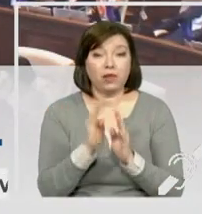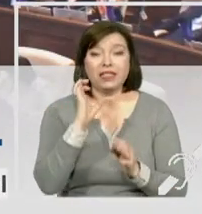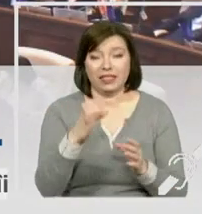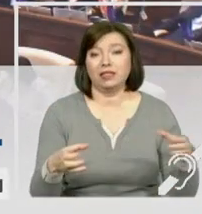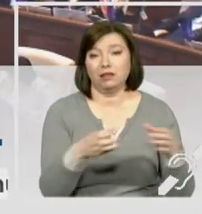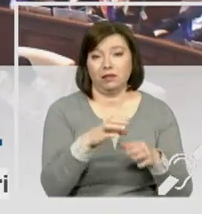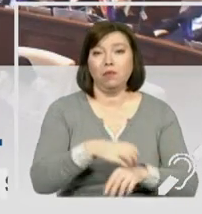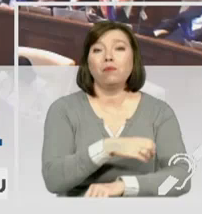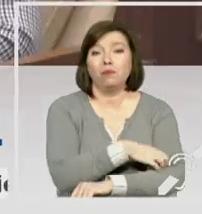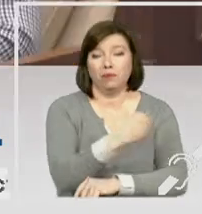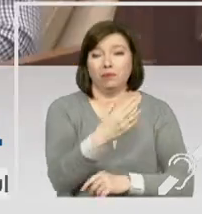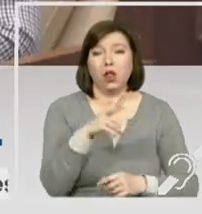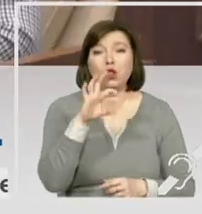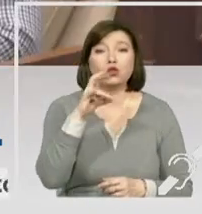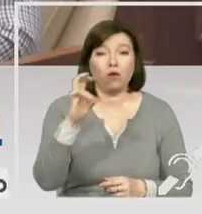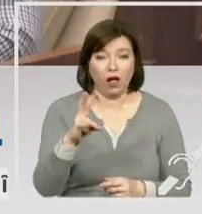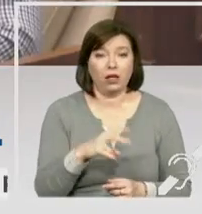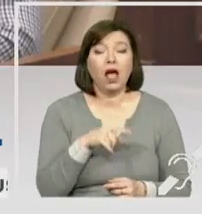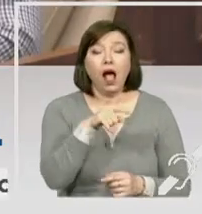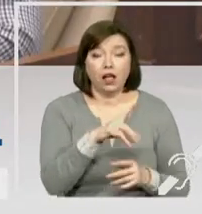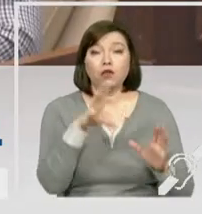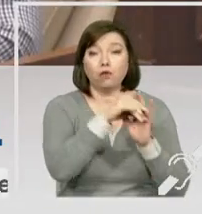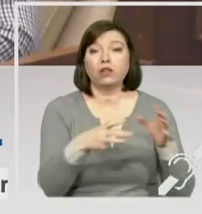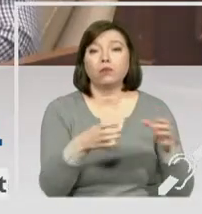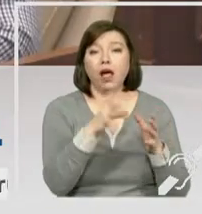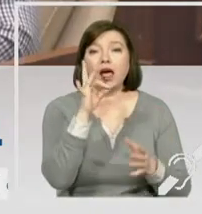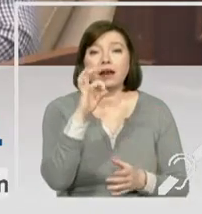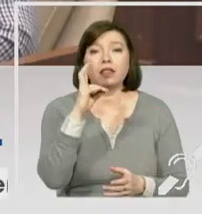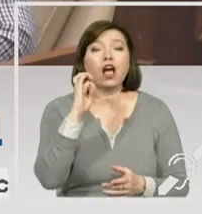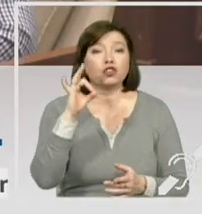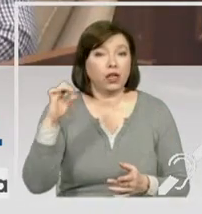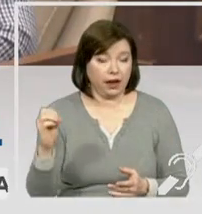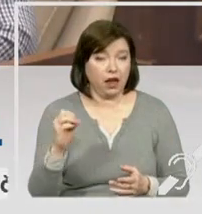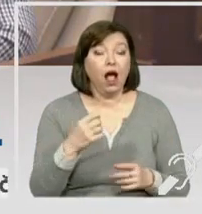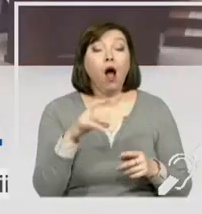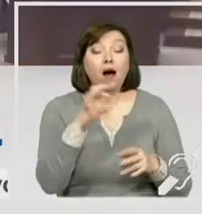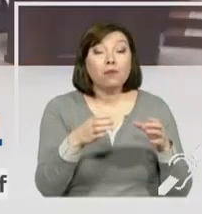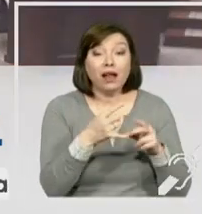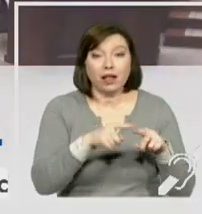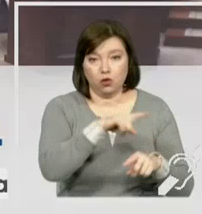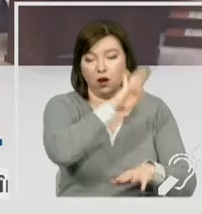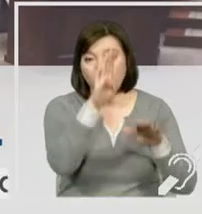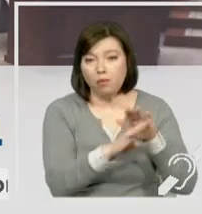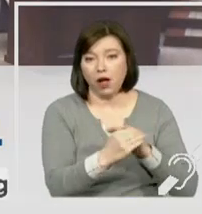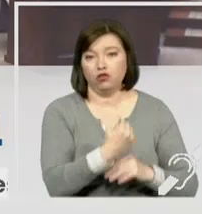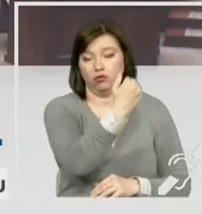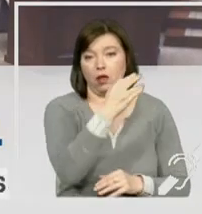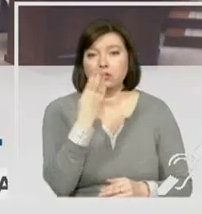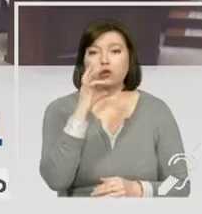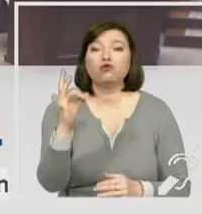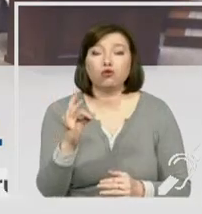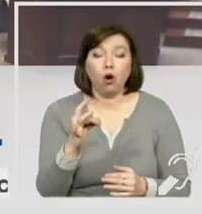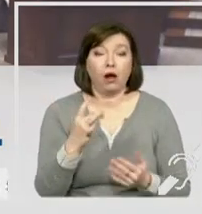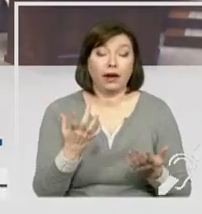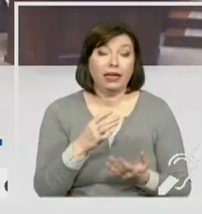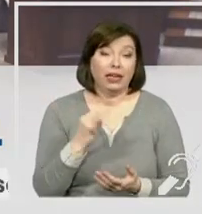partid, Irina Lozovan. Cei doi sunt liderii partidului Renaștere, formațiune despre care analiștii politici spun că este afiliată fugarului